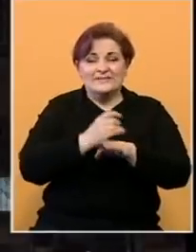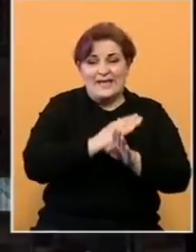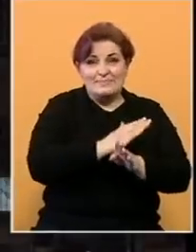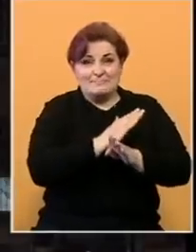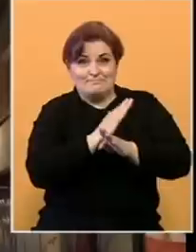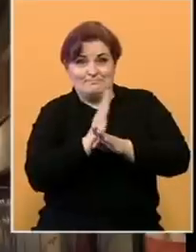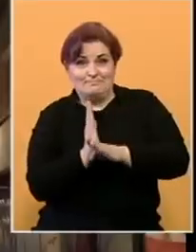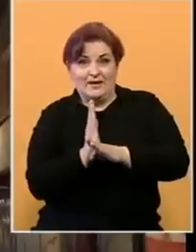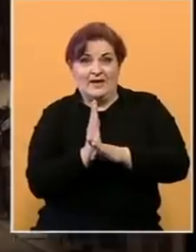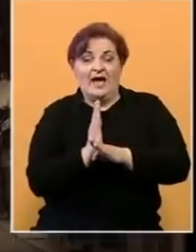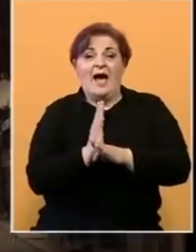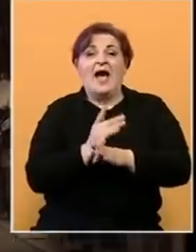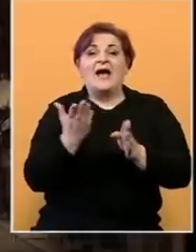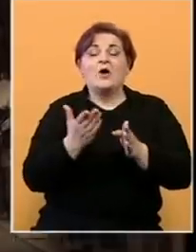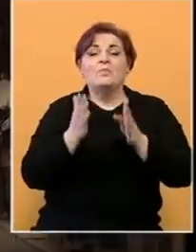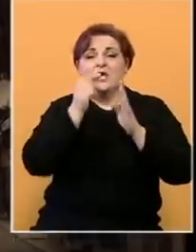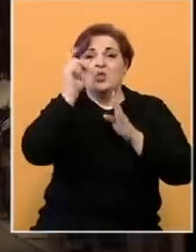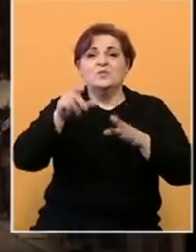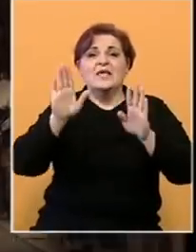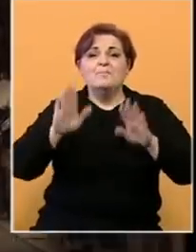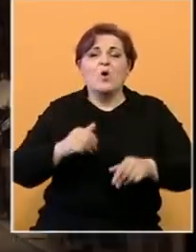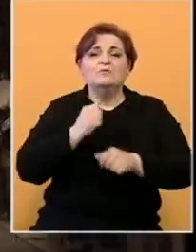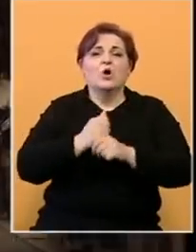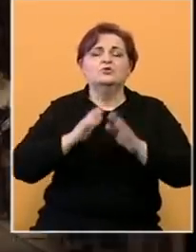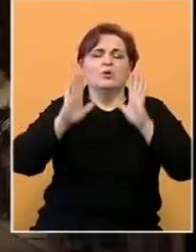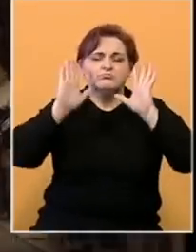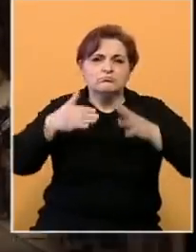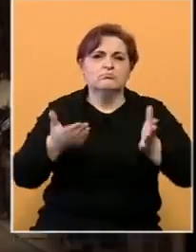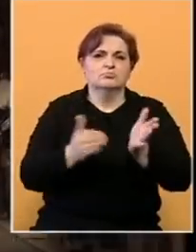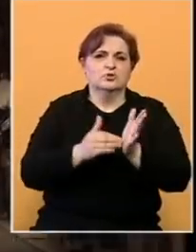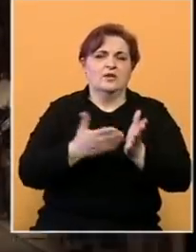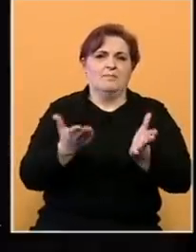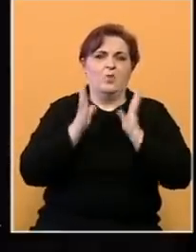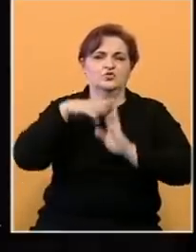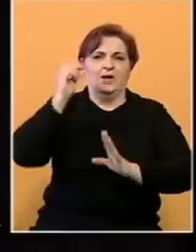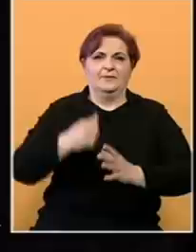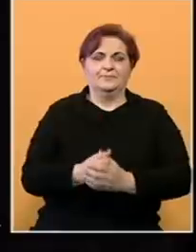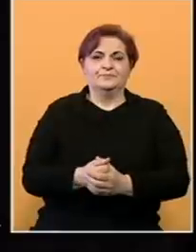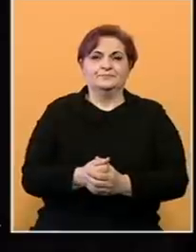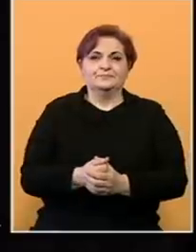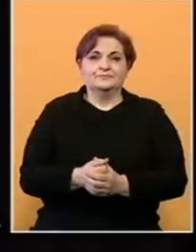pomjeranja policijskog sata kako bi vjernici mogli obaviti vjerske obrede.